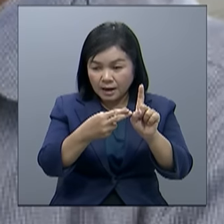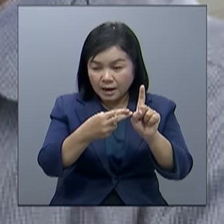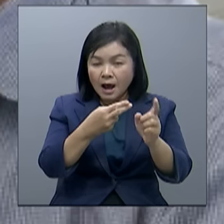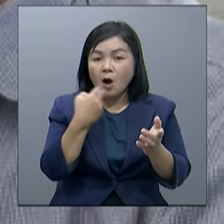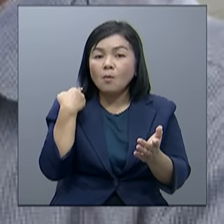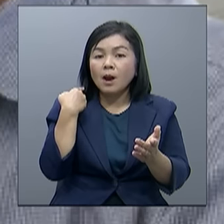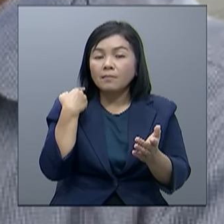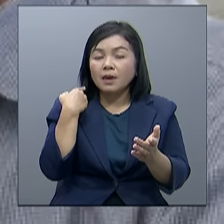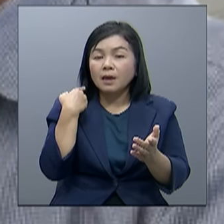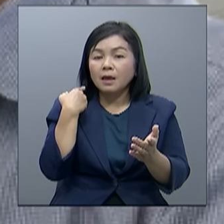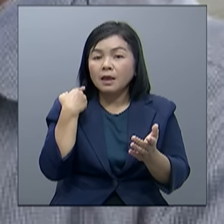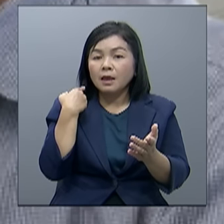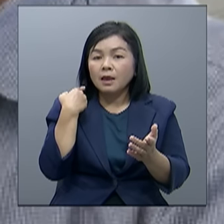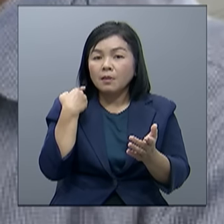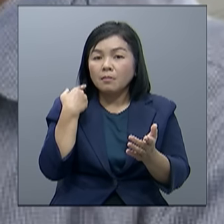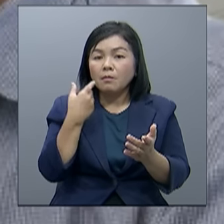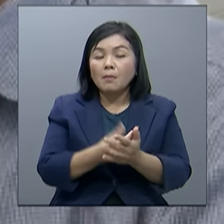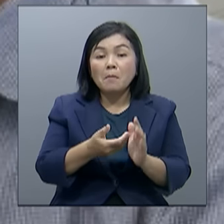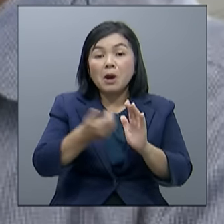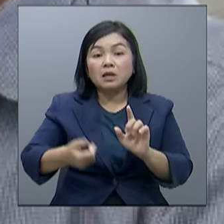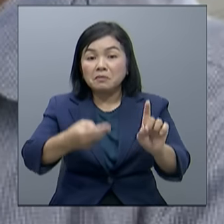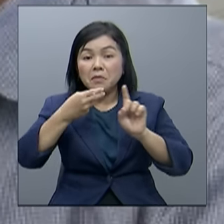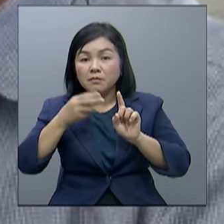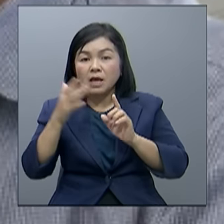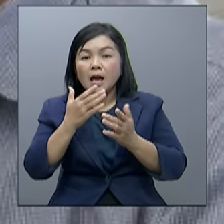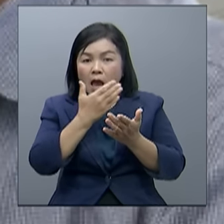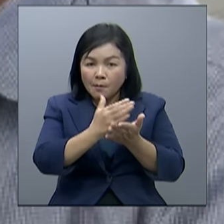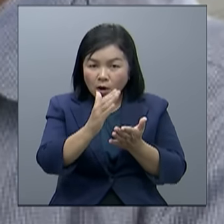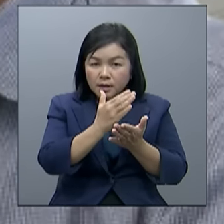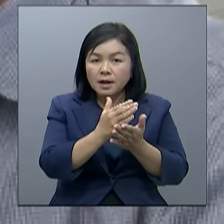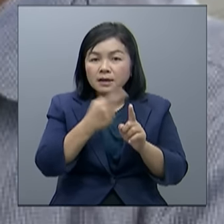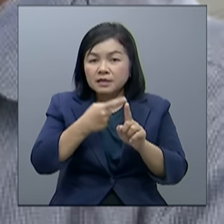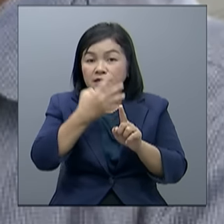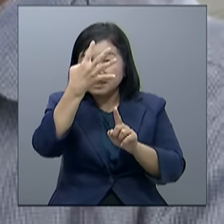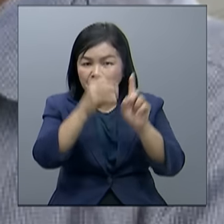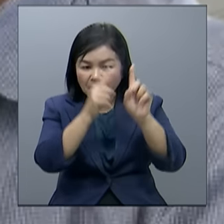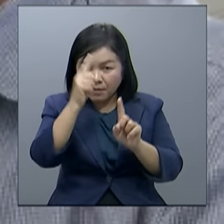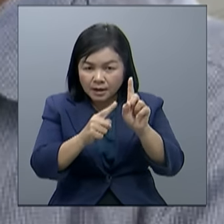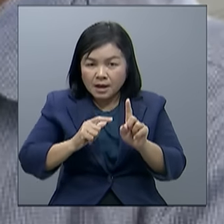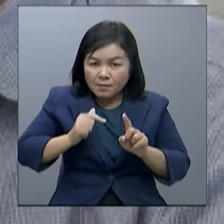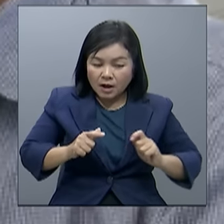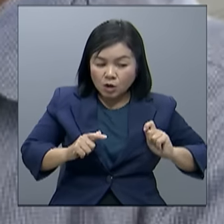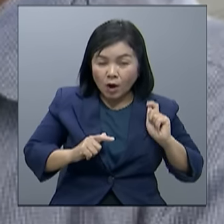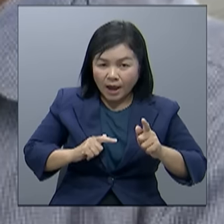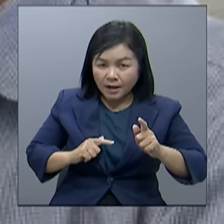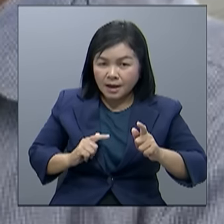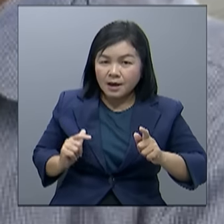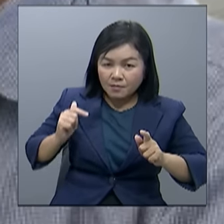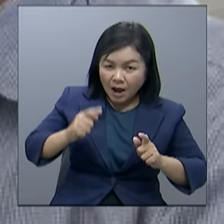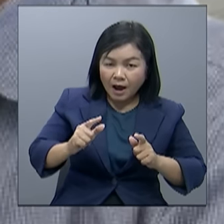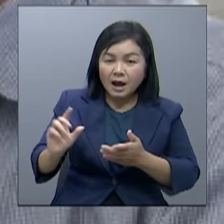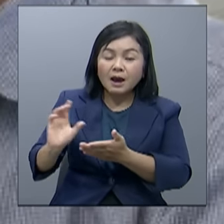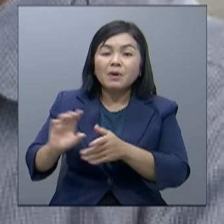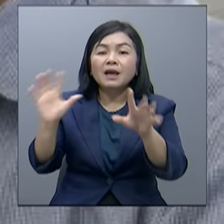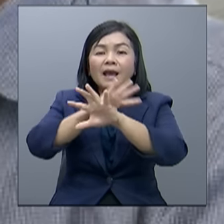เอามาใช้ได้ไม่ใช่ก้อนเดียวให้ไปเลยแล้วก็เบิกแต่ว่าให้ทยอยจ่ายกันสัก4เดือนก็ให้เขาได้ควักเงินของตัวเองบางส่วนมาประกบคล้ายๆกับตอนคนละครึ่